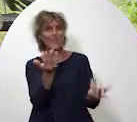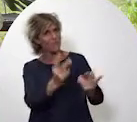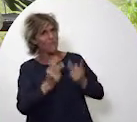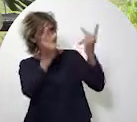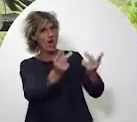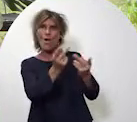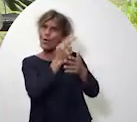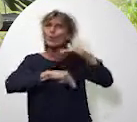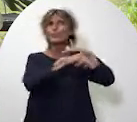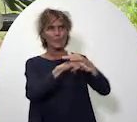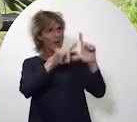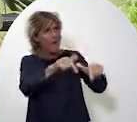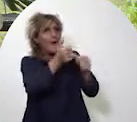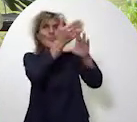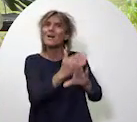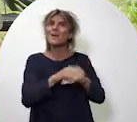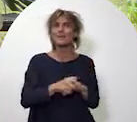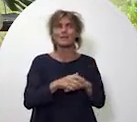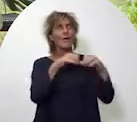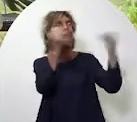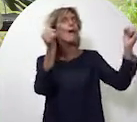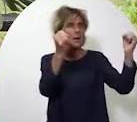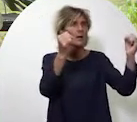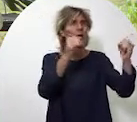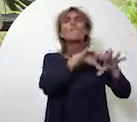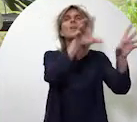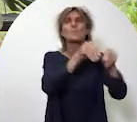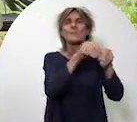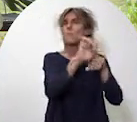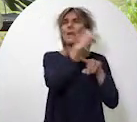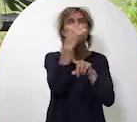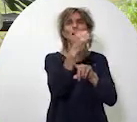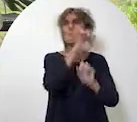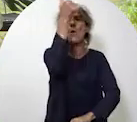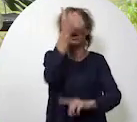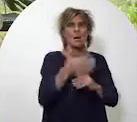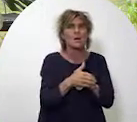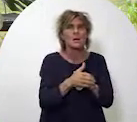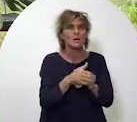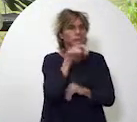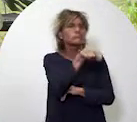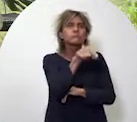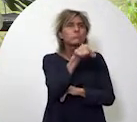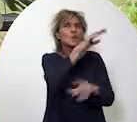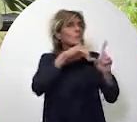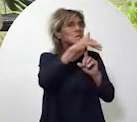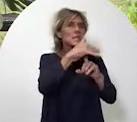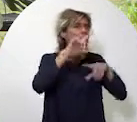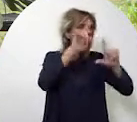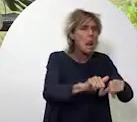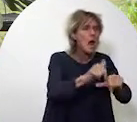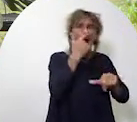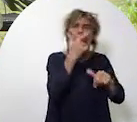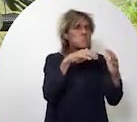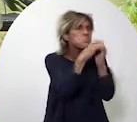à ses valeurs et ses ressources la famille est la première d'entre elles elle est au coeur de notre